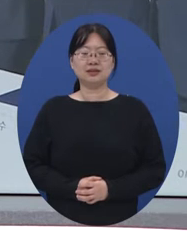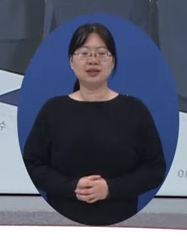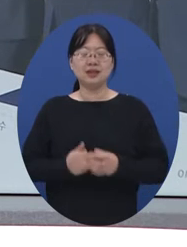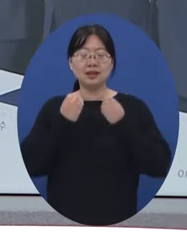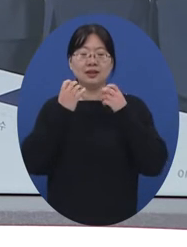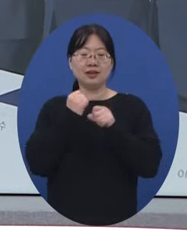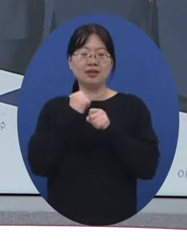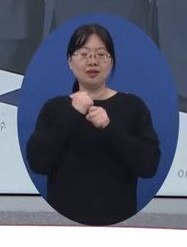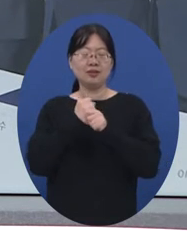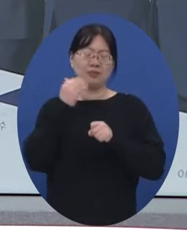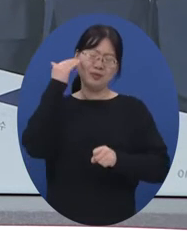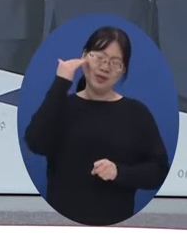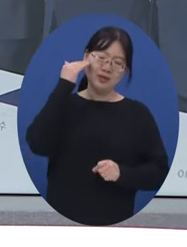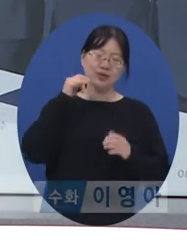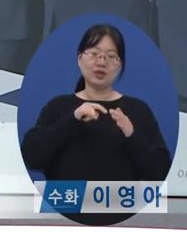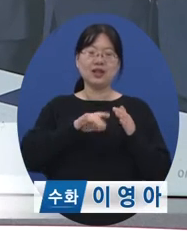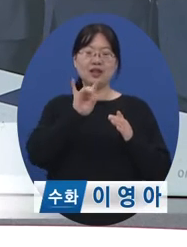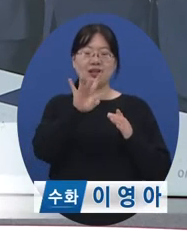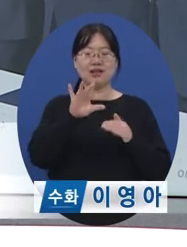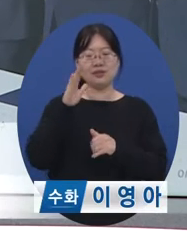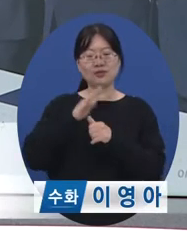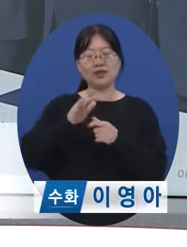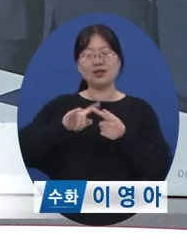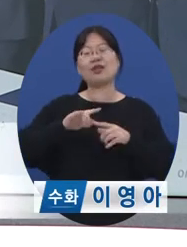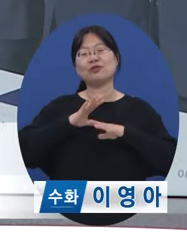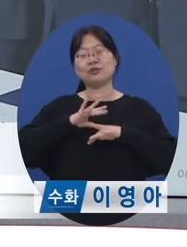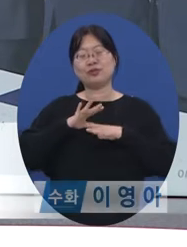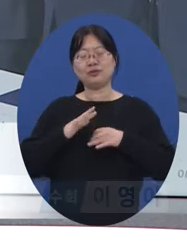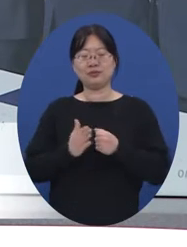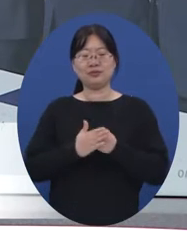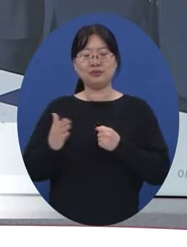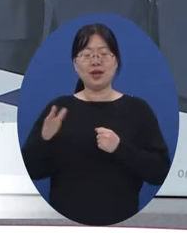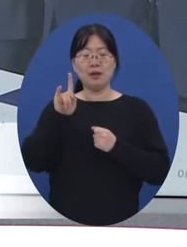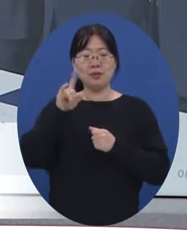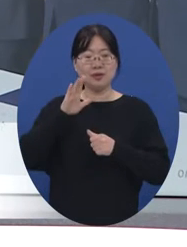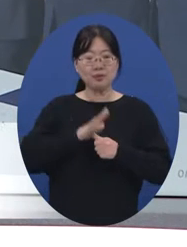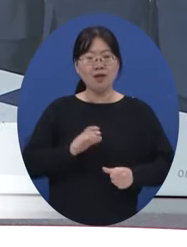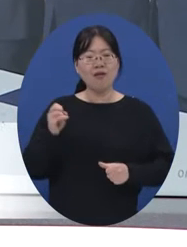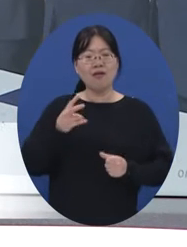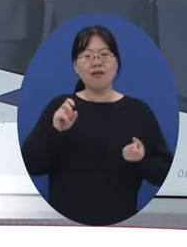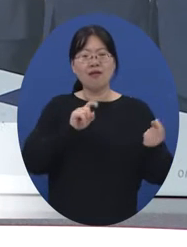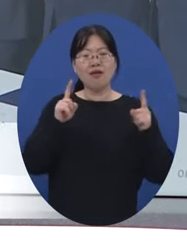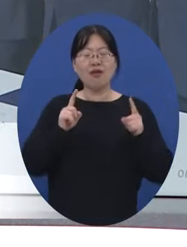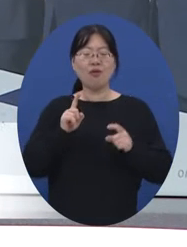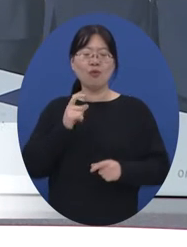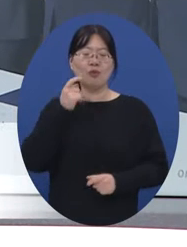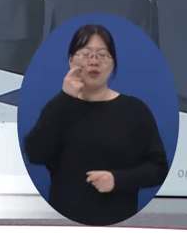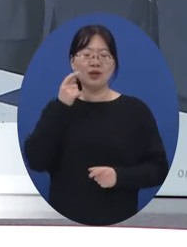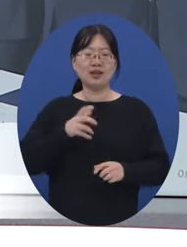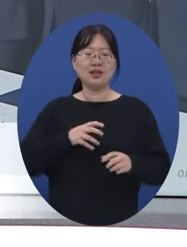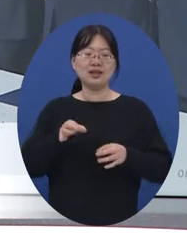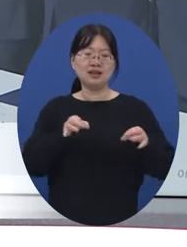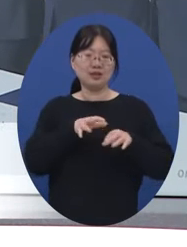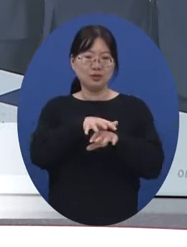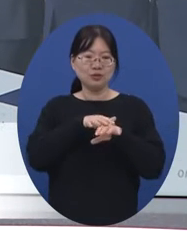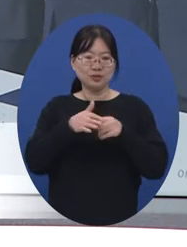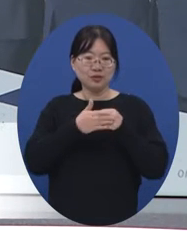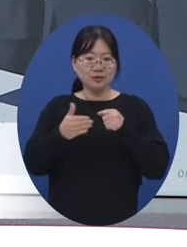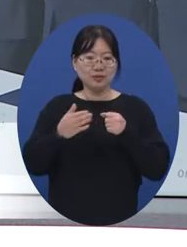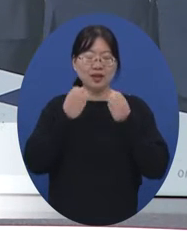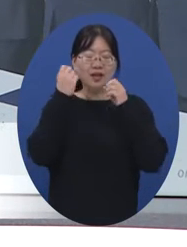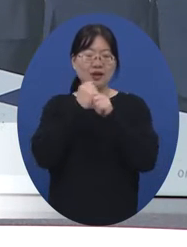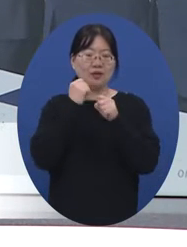상업의 걸림돌 중에 하나가 바로 실패에 대한 두려움입니다. 한번 실패하면 재기가 불가능한 시장 구조가 창업을 가로막고 있는